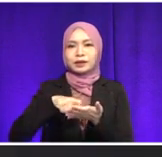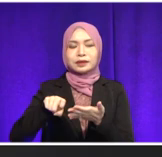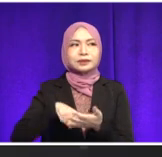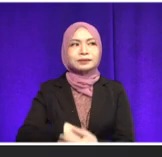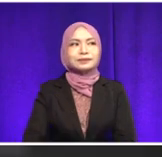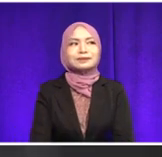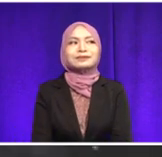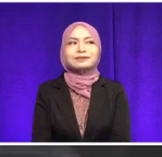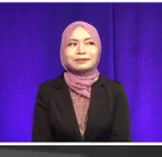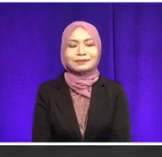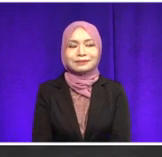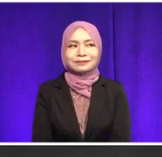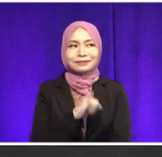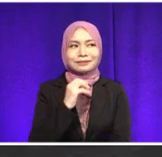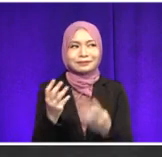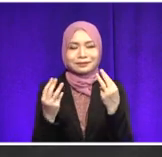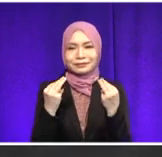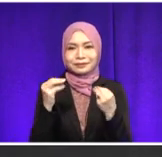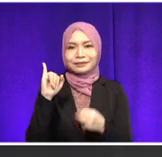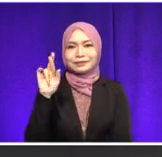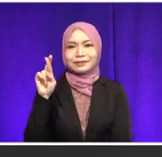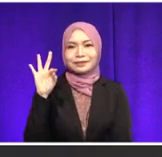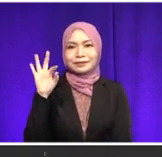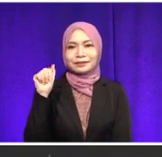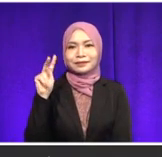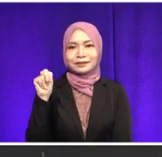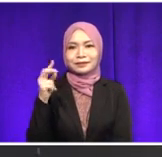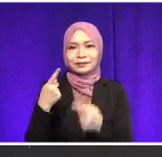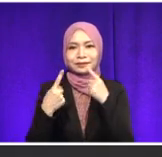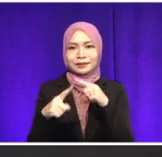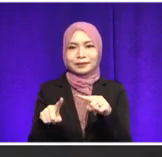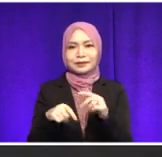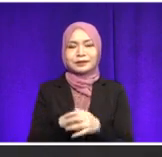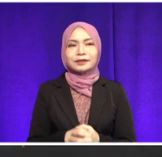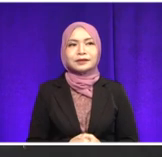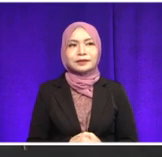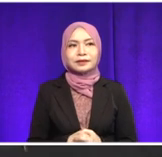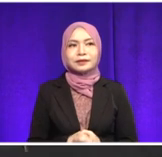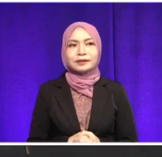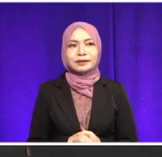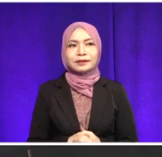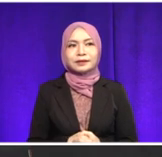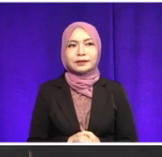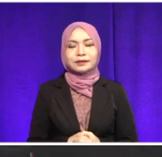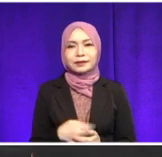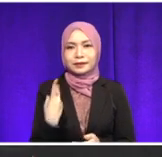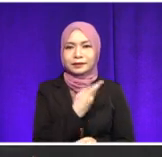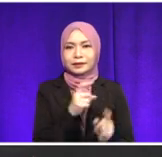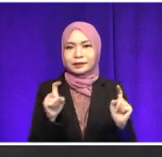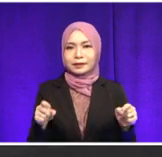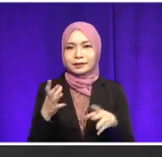jadi coba Ivan jawab kan soal dan maksudnya adalah kita perlu sediakan